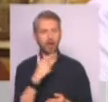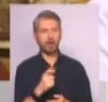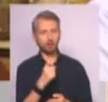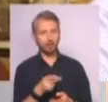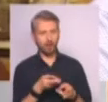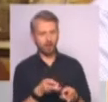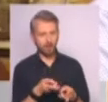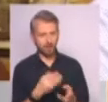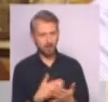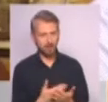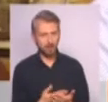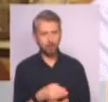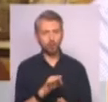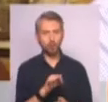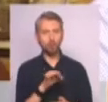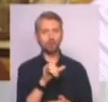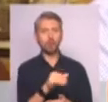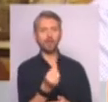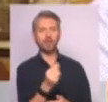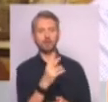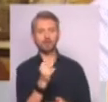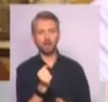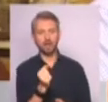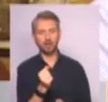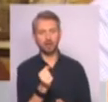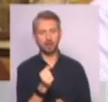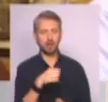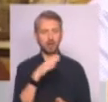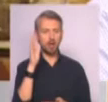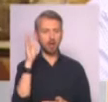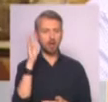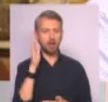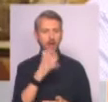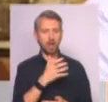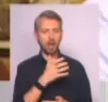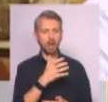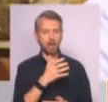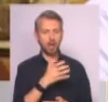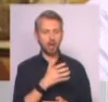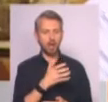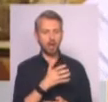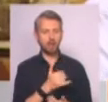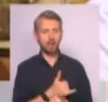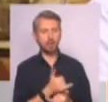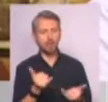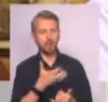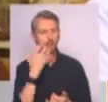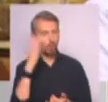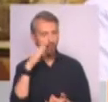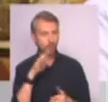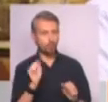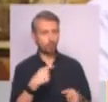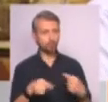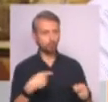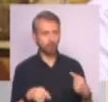ну, наприклад, то в нього тариф там на воду, на постачання теплої води може бути різнитися.